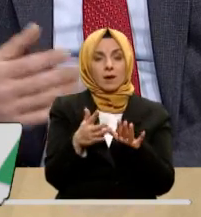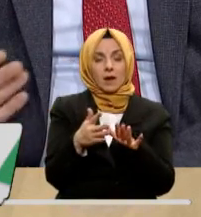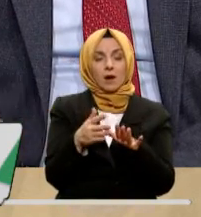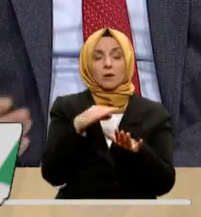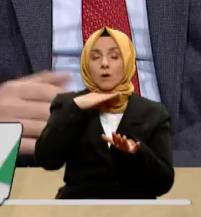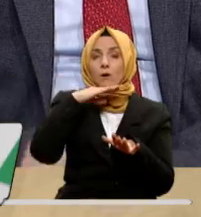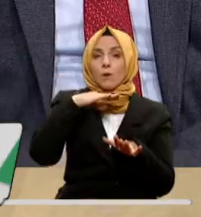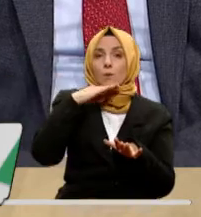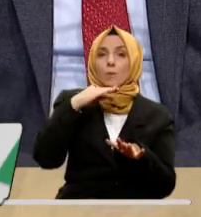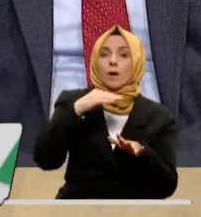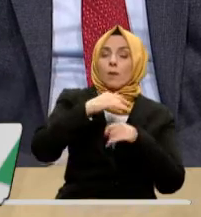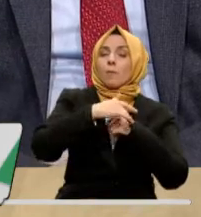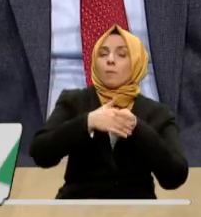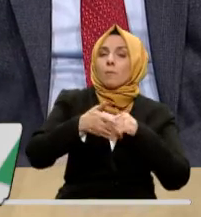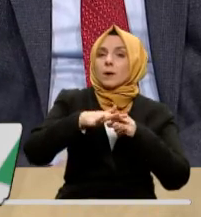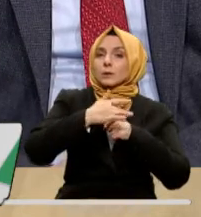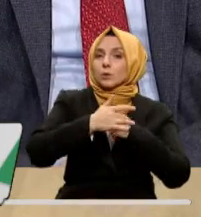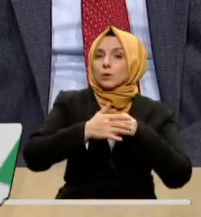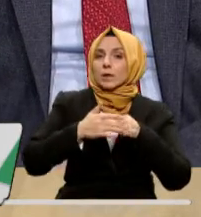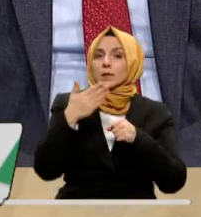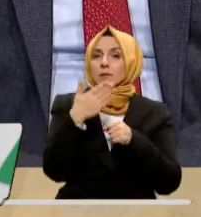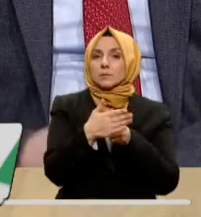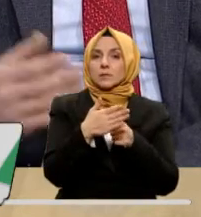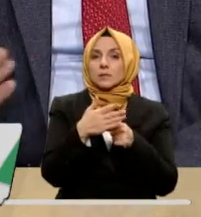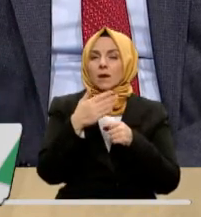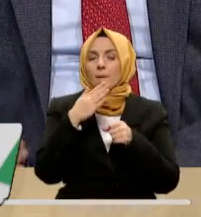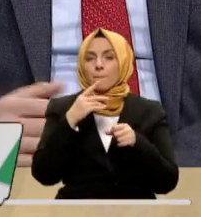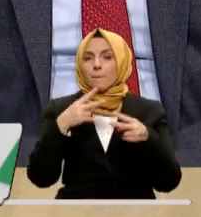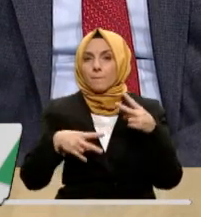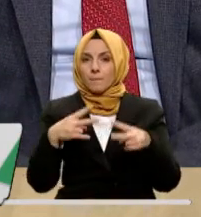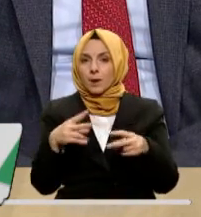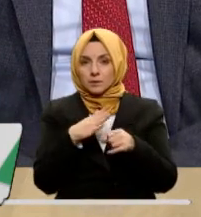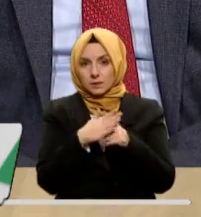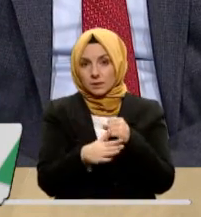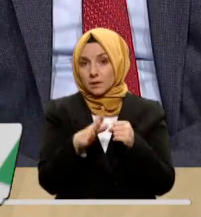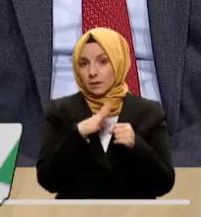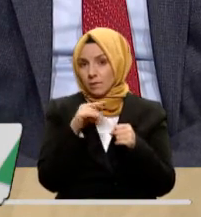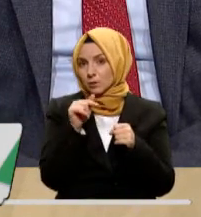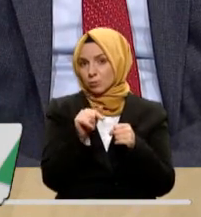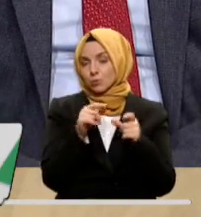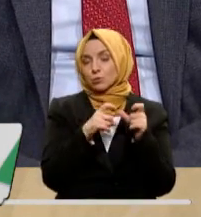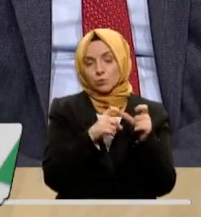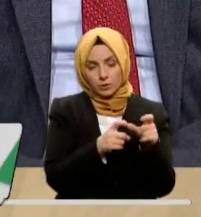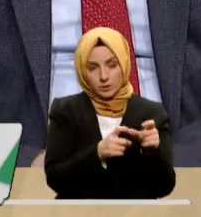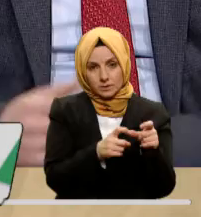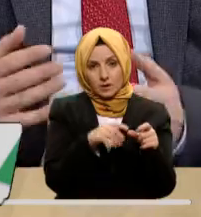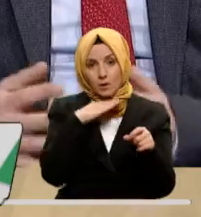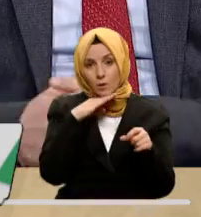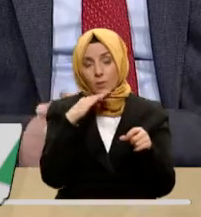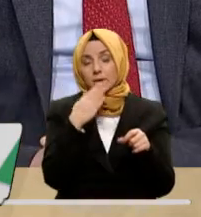seyahatle ilgili bazı kısıtlamalar vardır Bununla ilgili sorgulamalarda bulunur